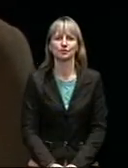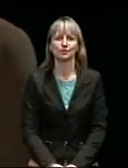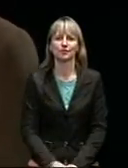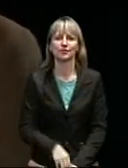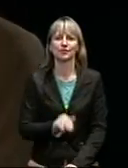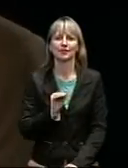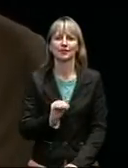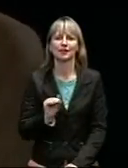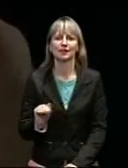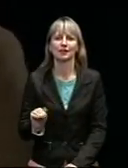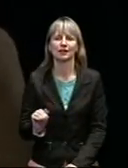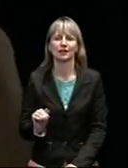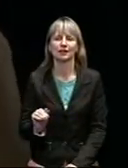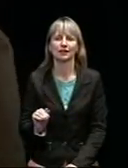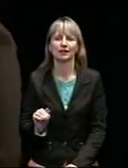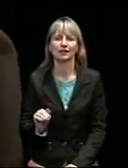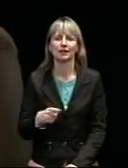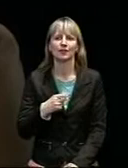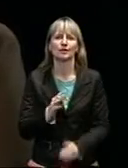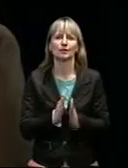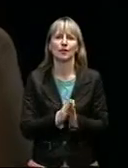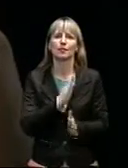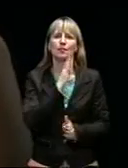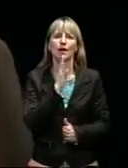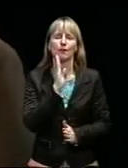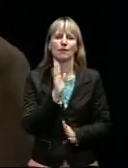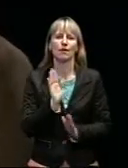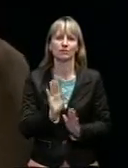діти іноді говорять: "Мамочка, пожалуйста,